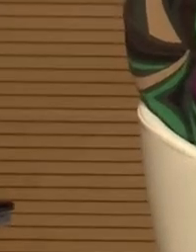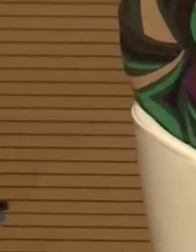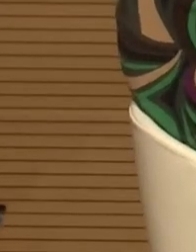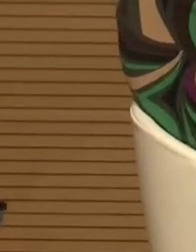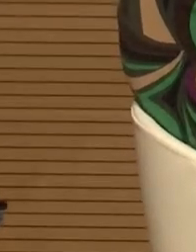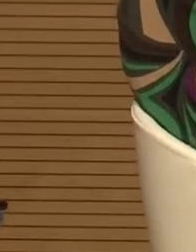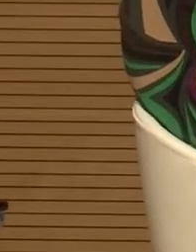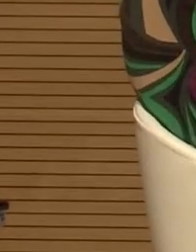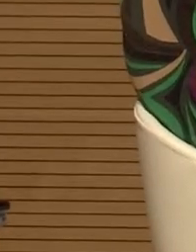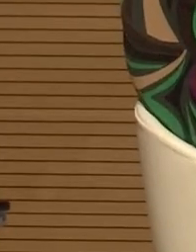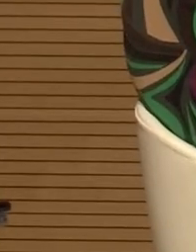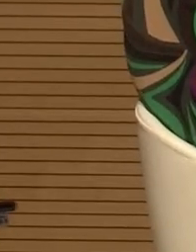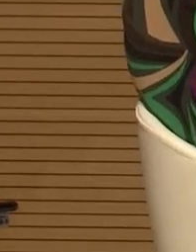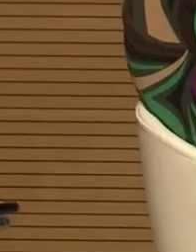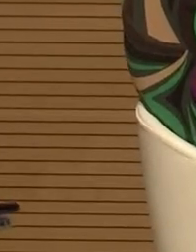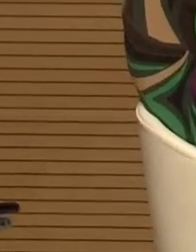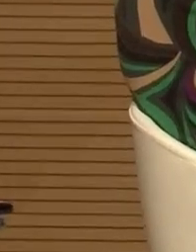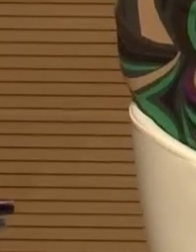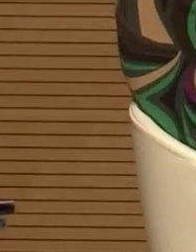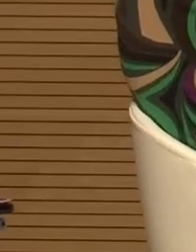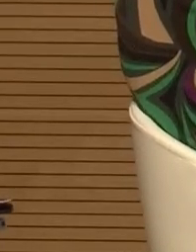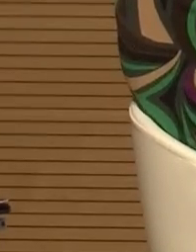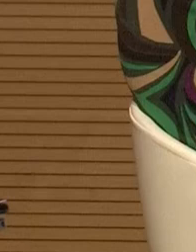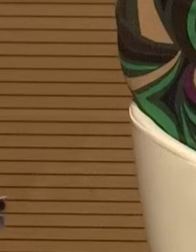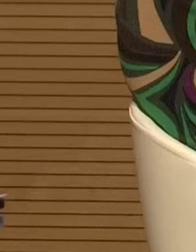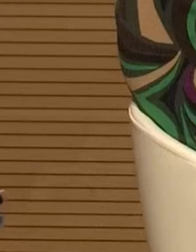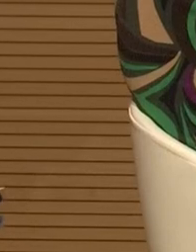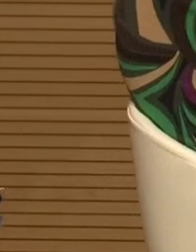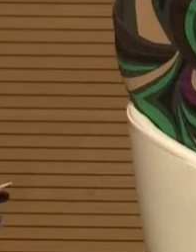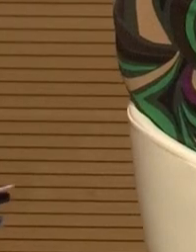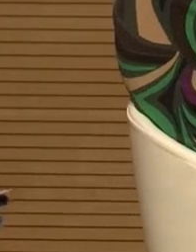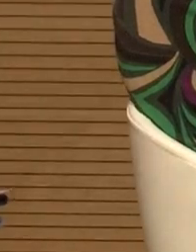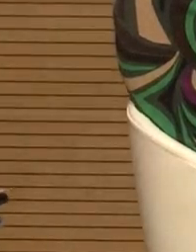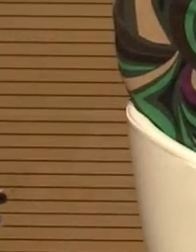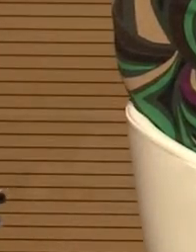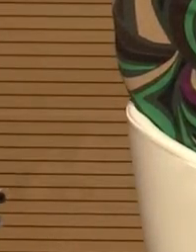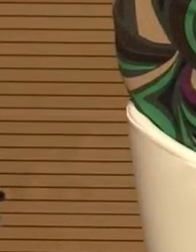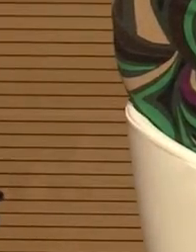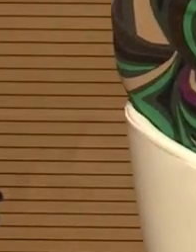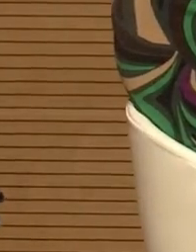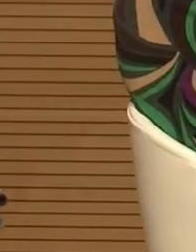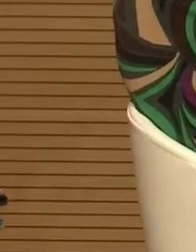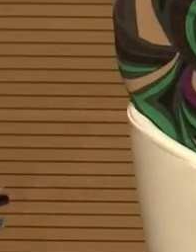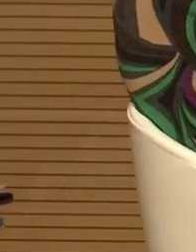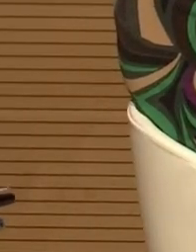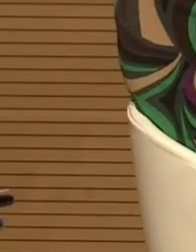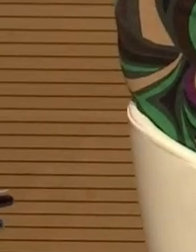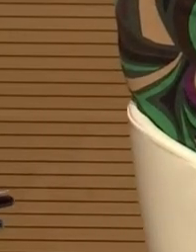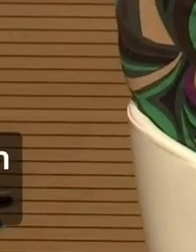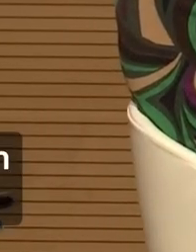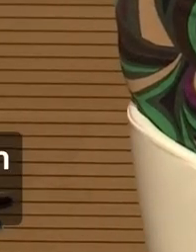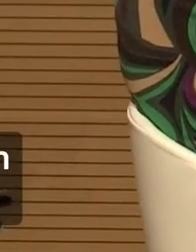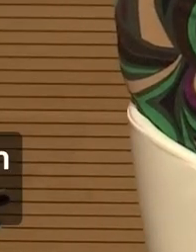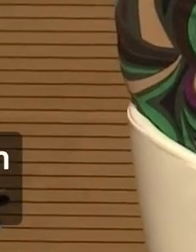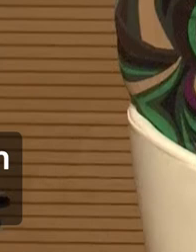το σύστημα και χαρτί και υπολογιστής. Έχουμε βγει πολύ εκτός χρόνου, οπότε θα ξεκινήσουμε άμεσα. Σας καλωσορίζουμε